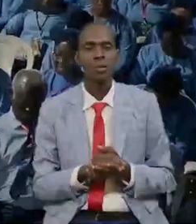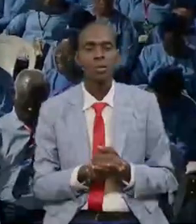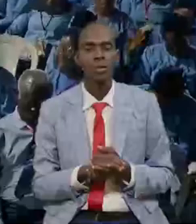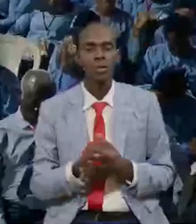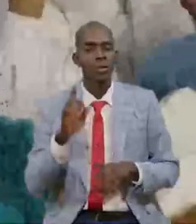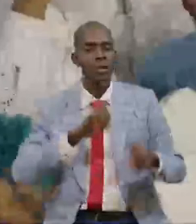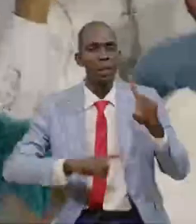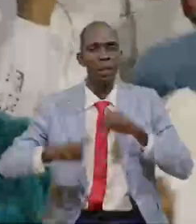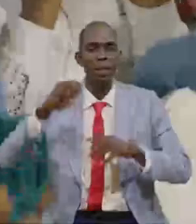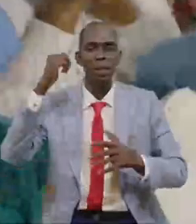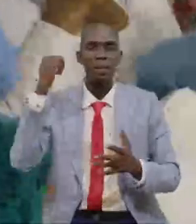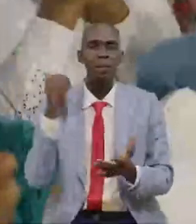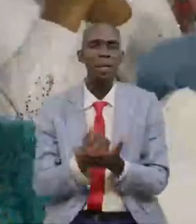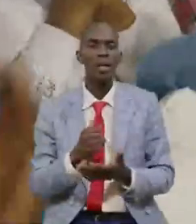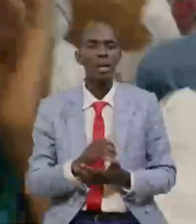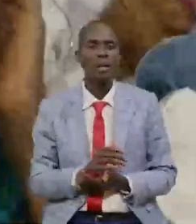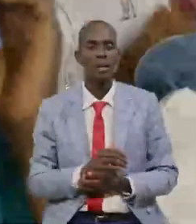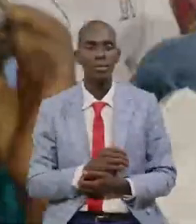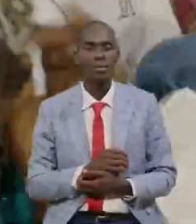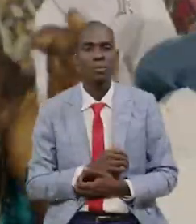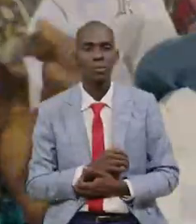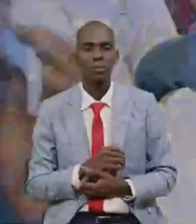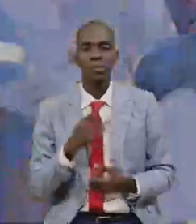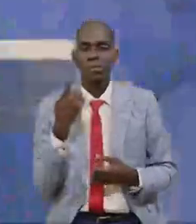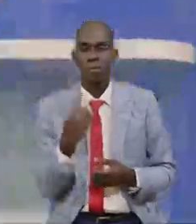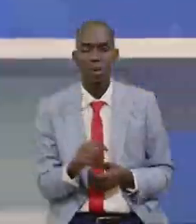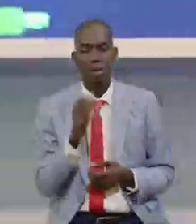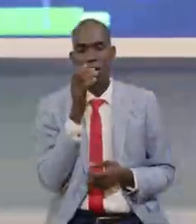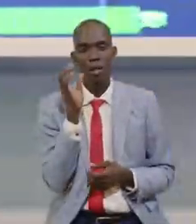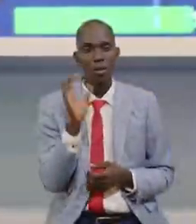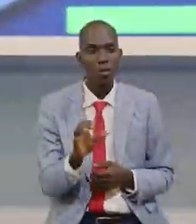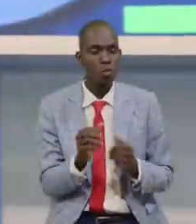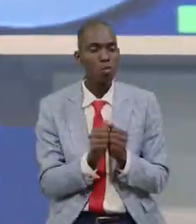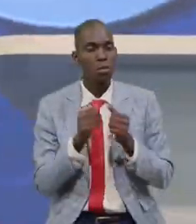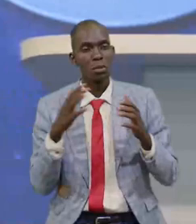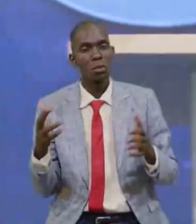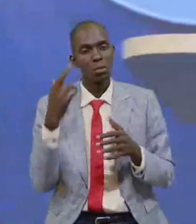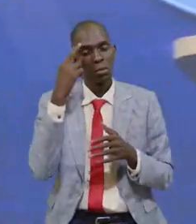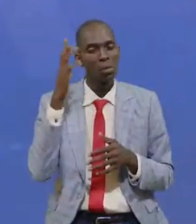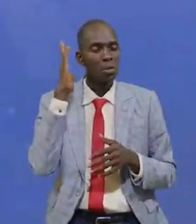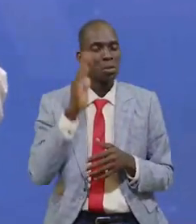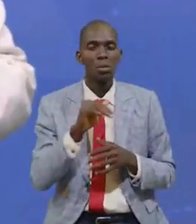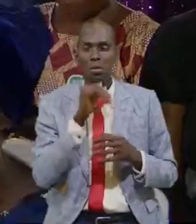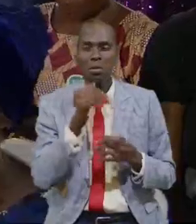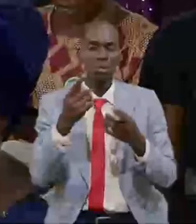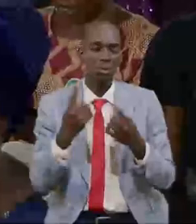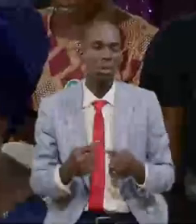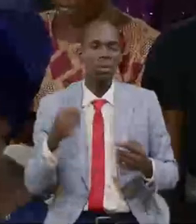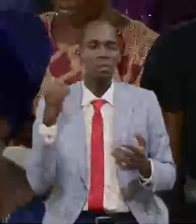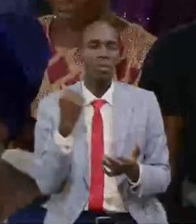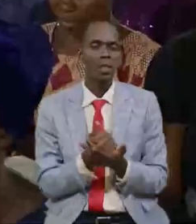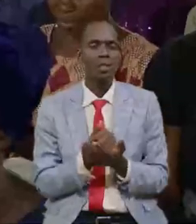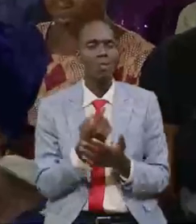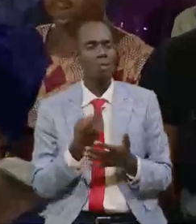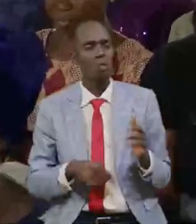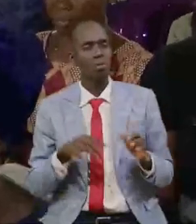avez perdu un grand ami là-bas. La malédiction sans cause n'a point d'effet. Qu'est-ce que cela